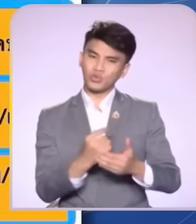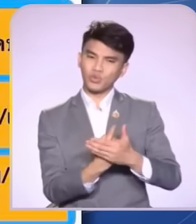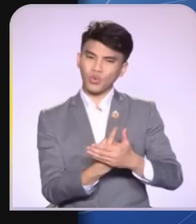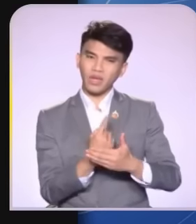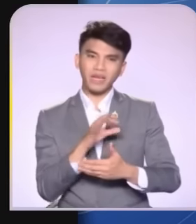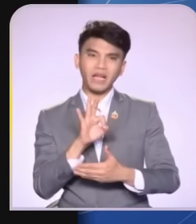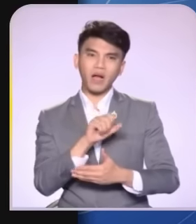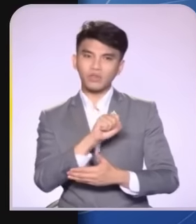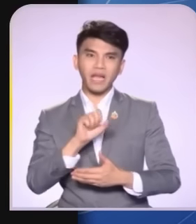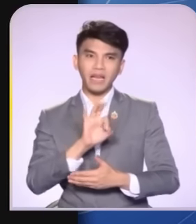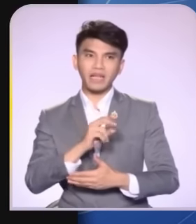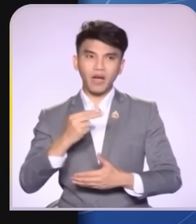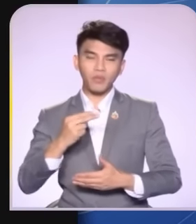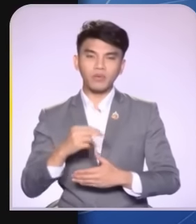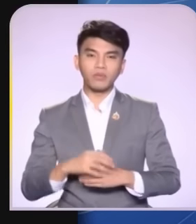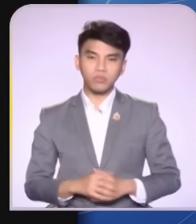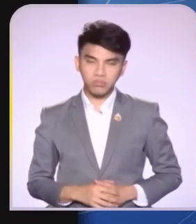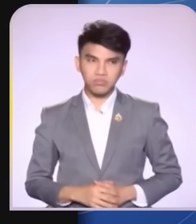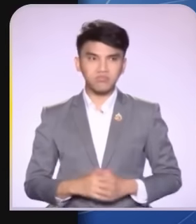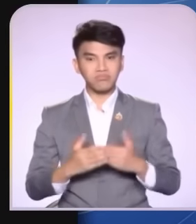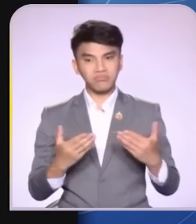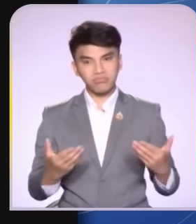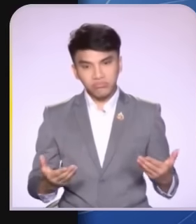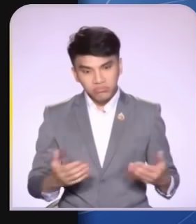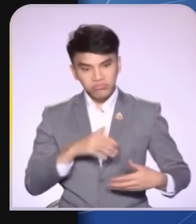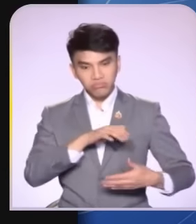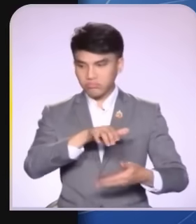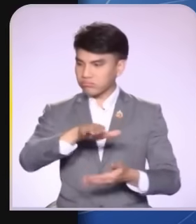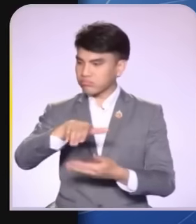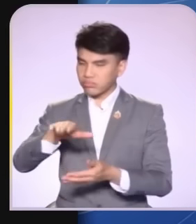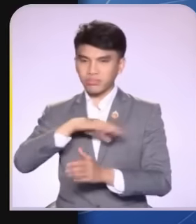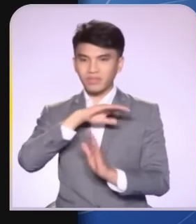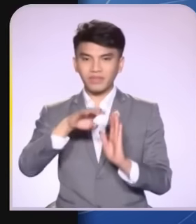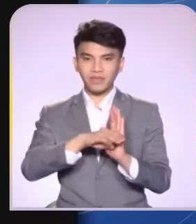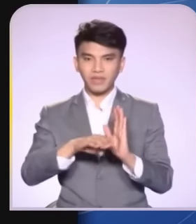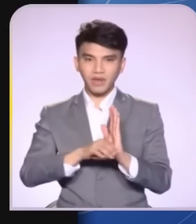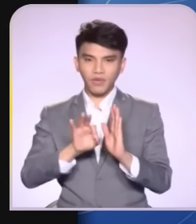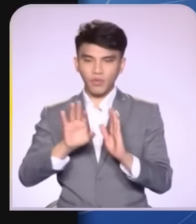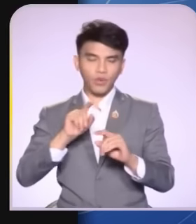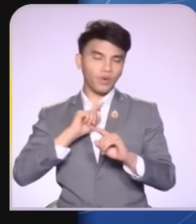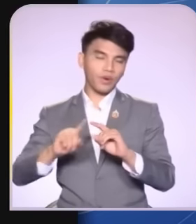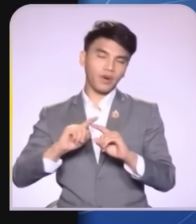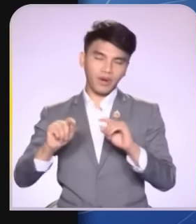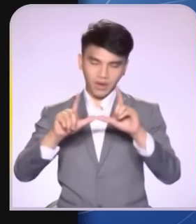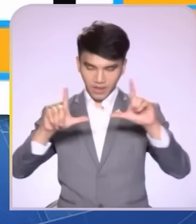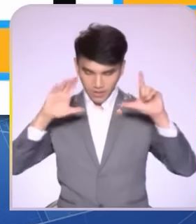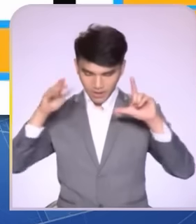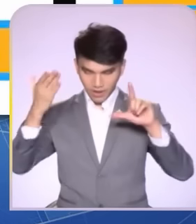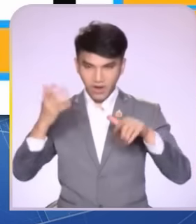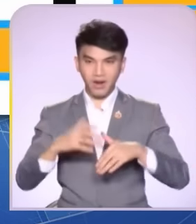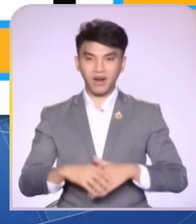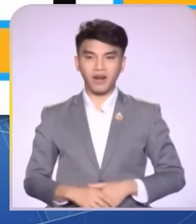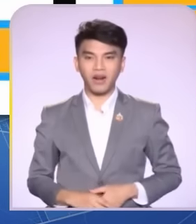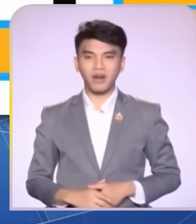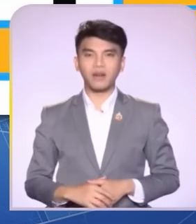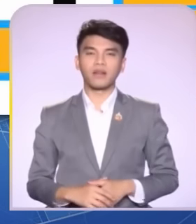ปแล้ว 990,000 ชิ้น คือ นี่คือออกมาข้อมูลออกมาจากเพจต่างๆดังๆก่อนนะฮะคุณผู้ชม